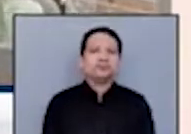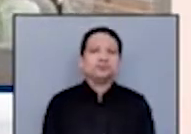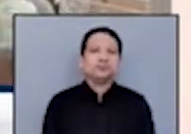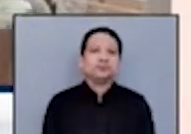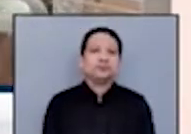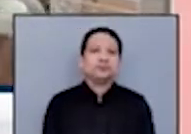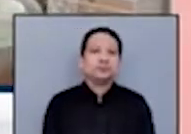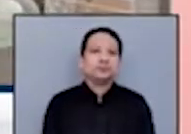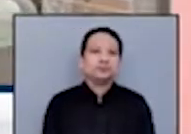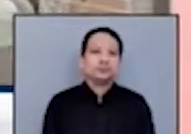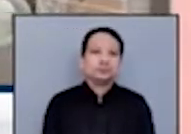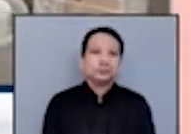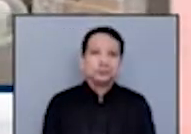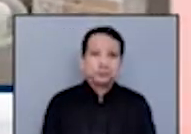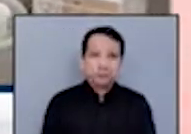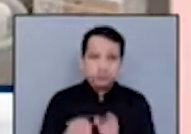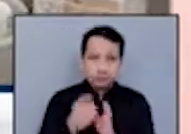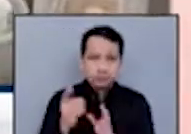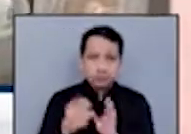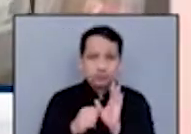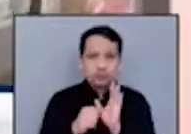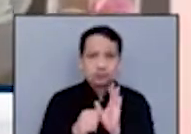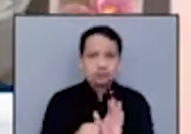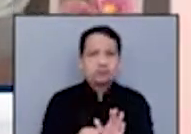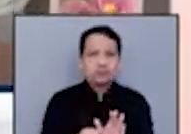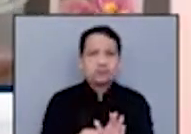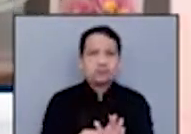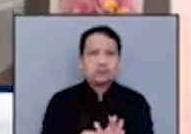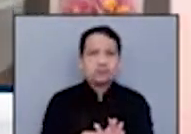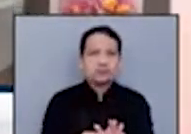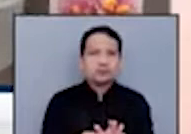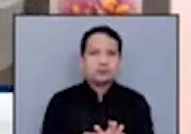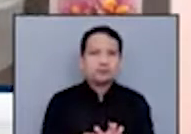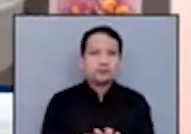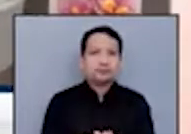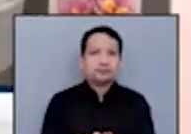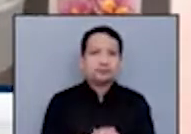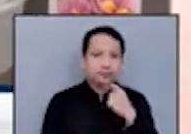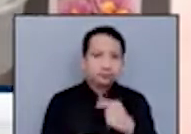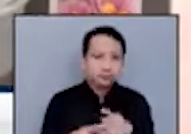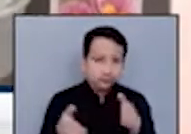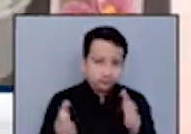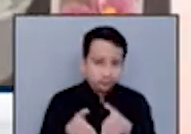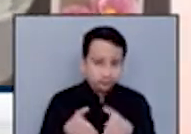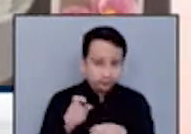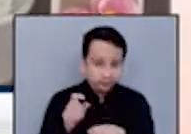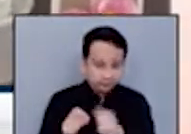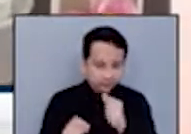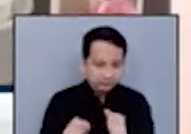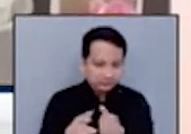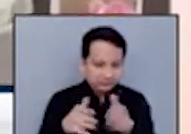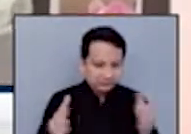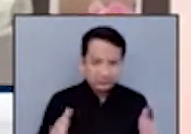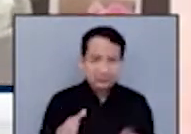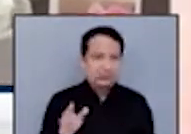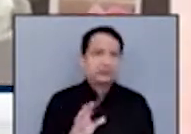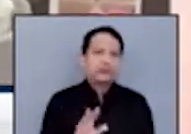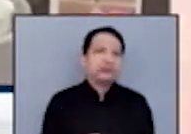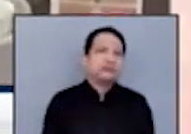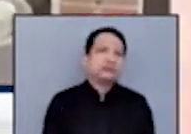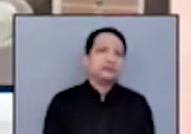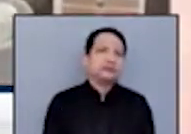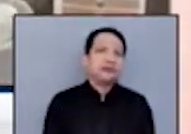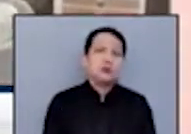kayo mag-decorate, lagay mo yung mga... ito yung kanilang mismong kulungan. Maliit lang ano? Maliit lang kailangan yan. Hindi nila kailangan ng malaking enclosure kasi sa